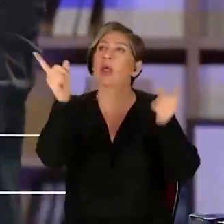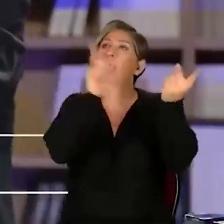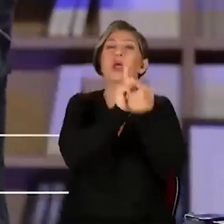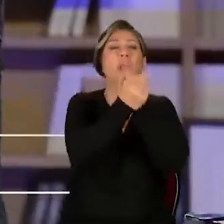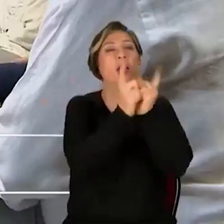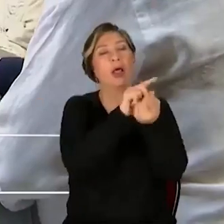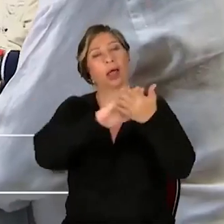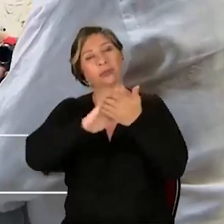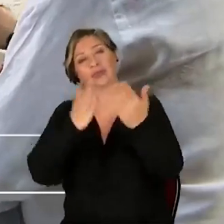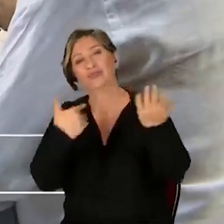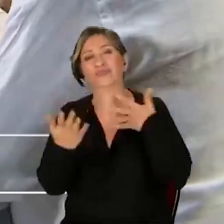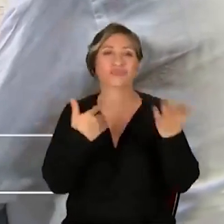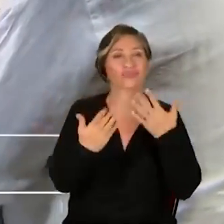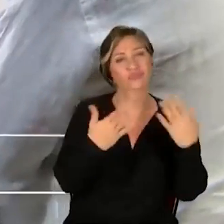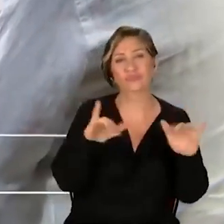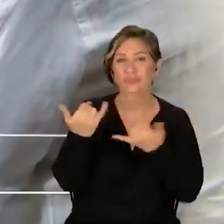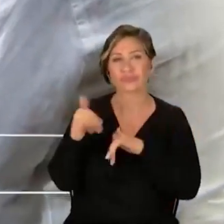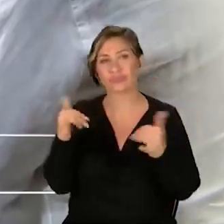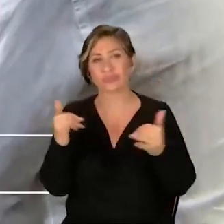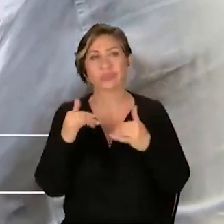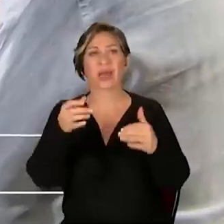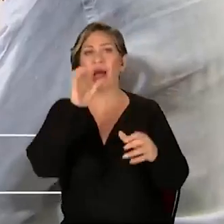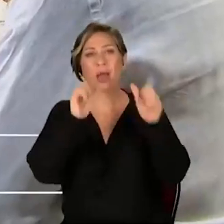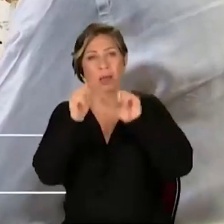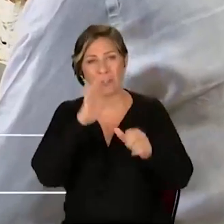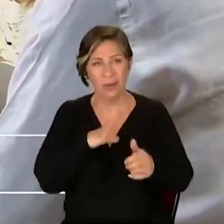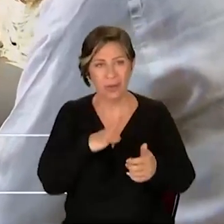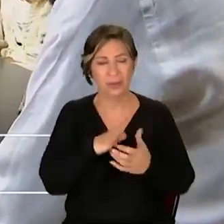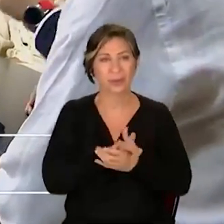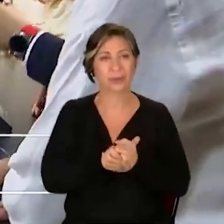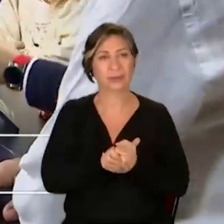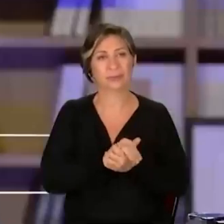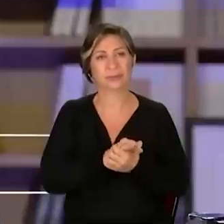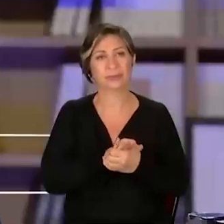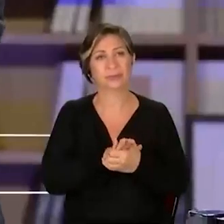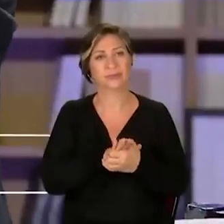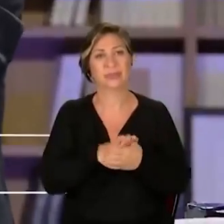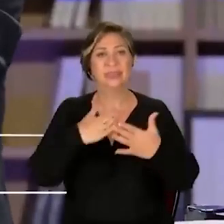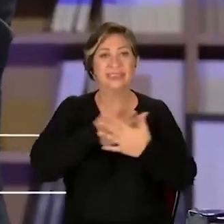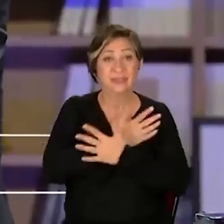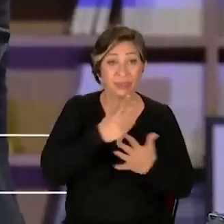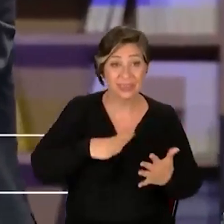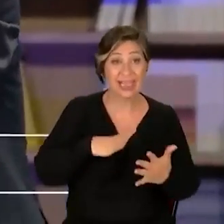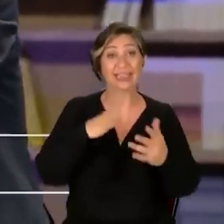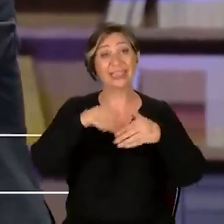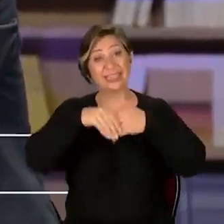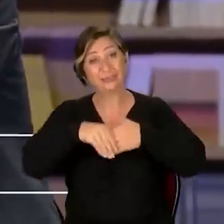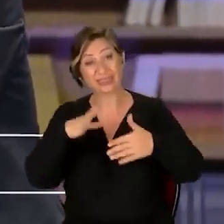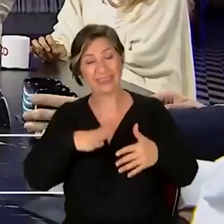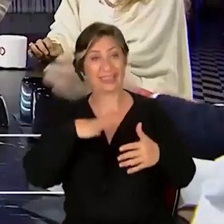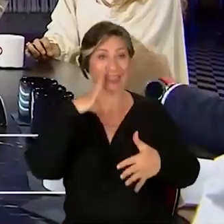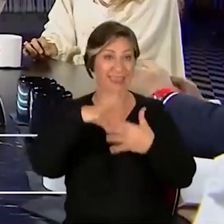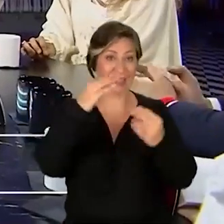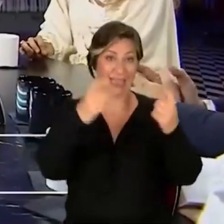oraları eğlenen, alkol alan, ondan sonra sevişmek isteyen, tanışmak isteyen